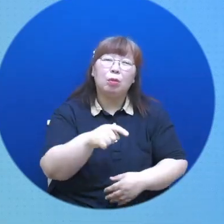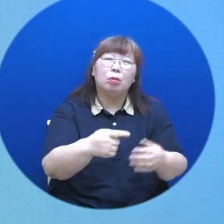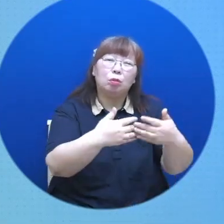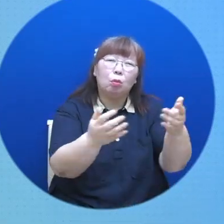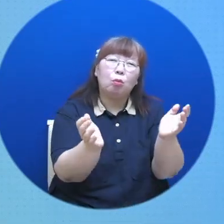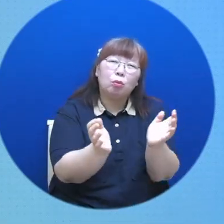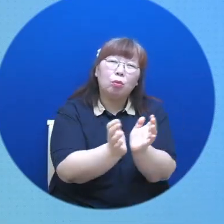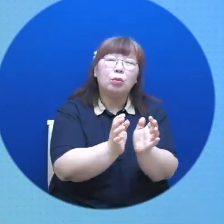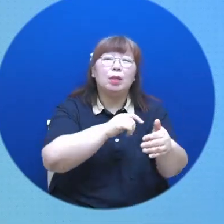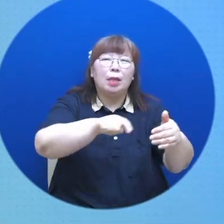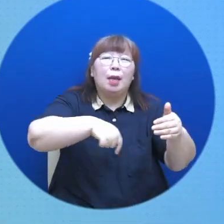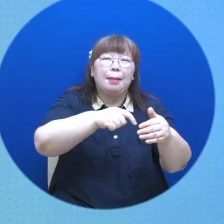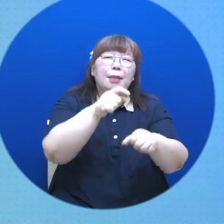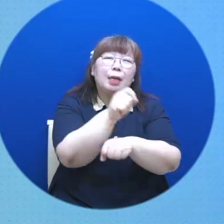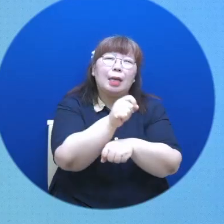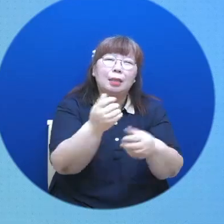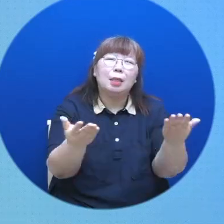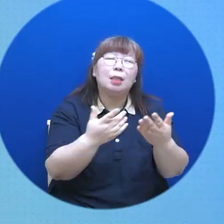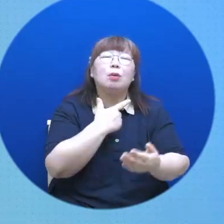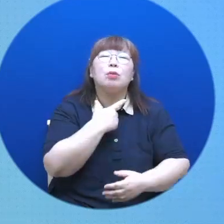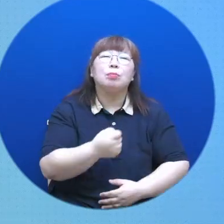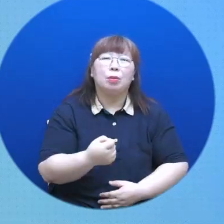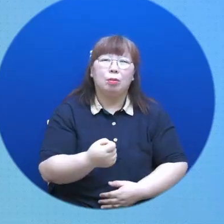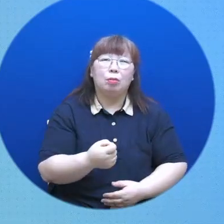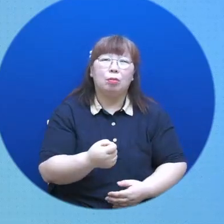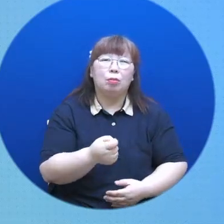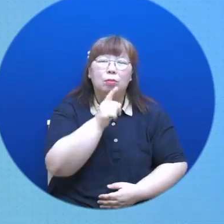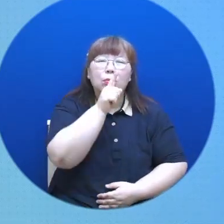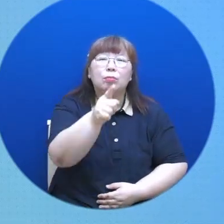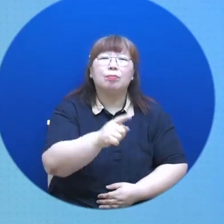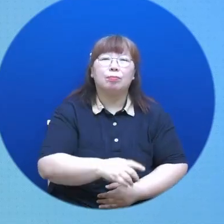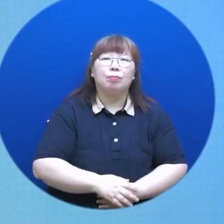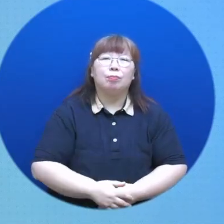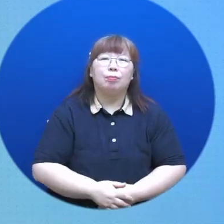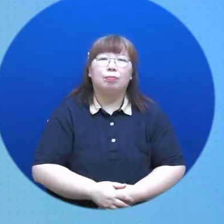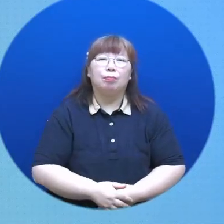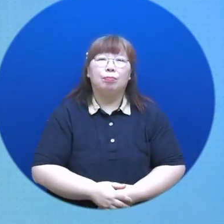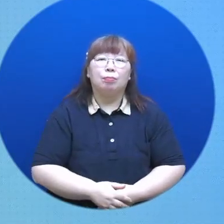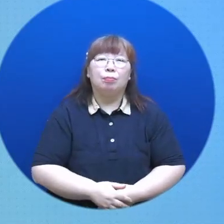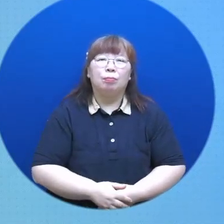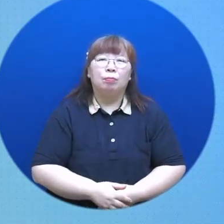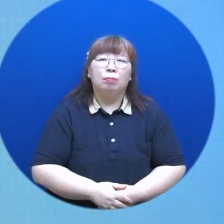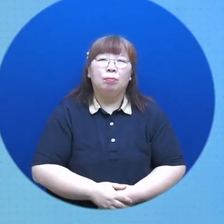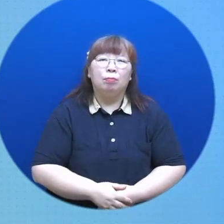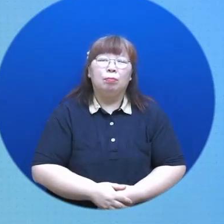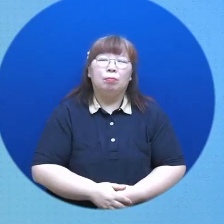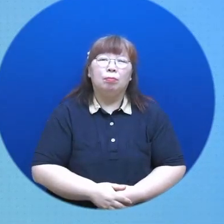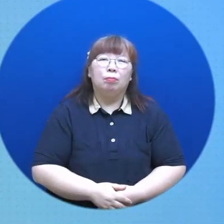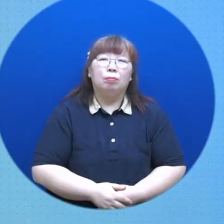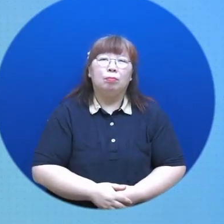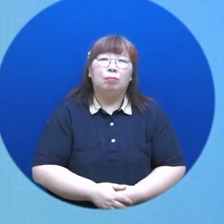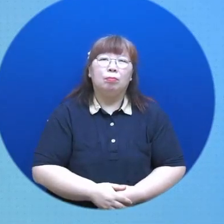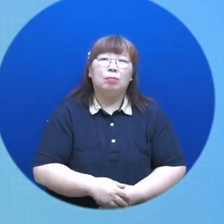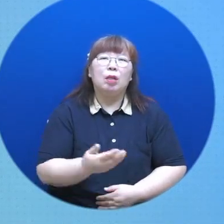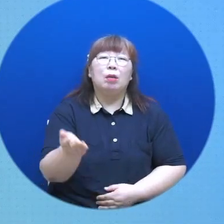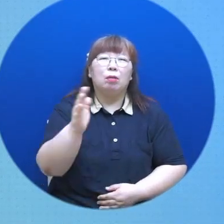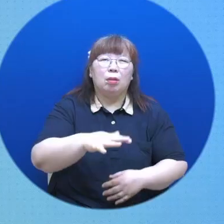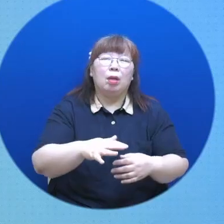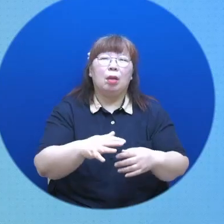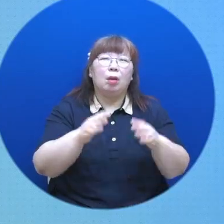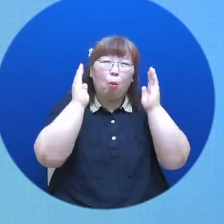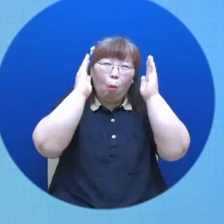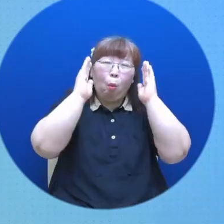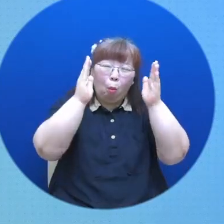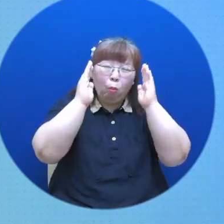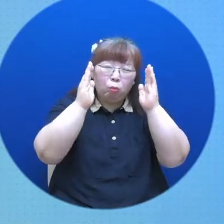공동체에서 간사로 섬기고 싶었어요. 그래서 지원했습니다. 근데 형제님은 많이 배우지를